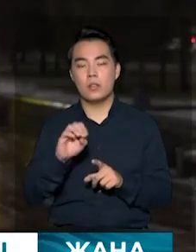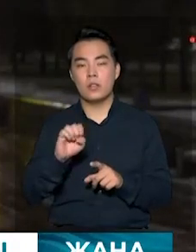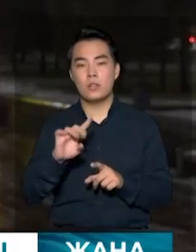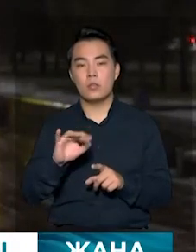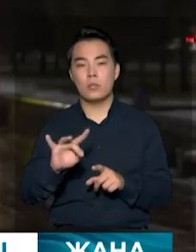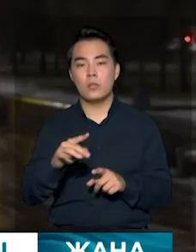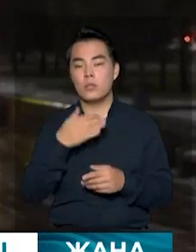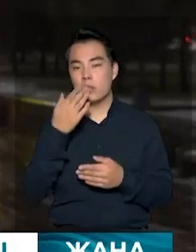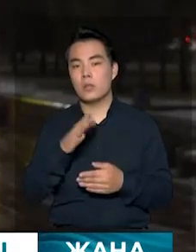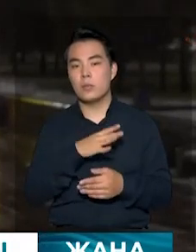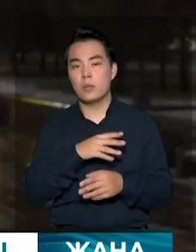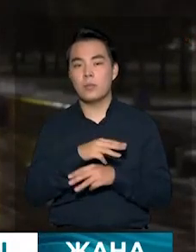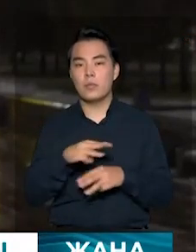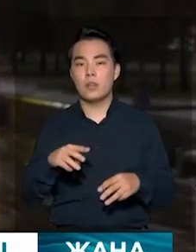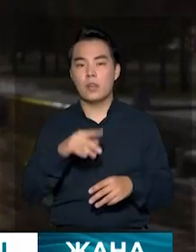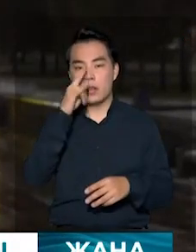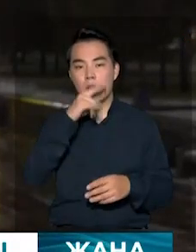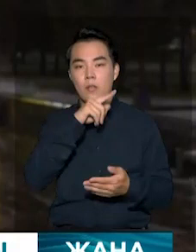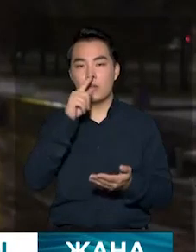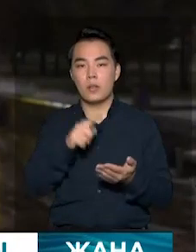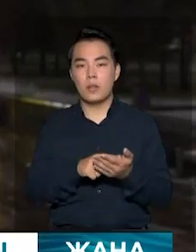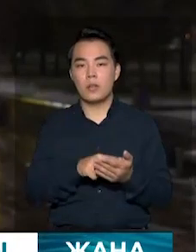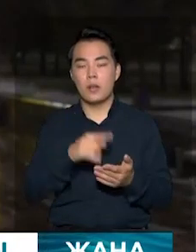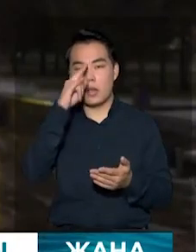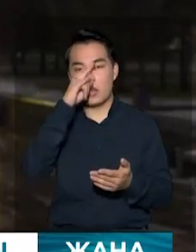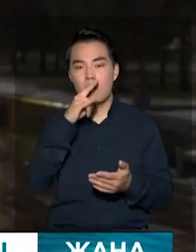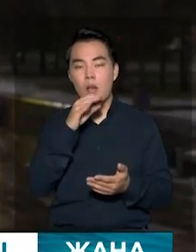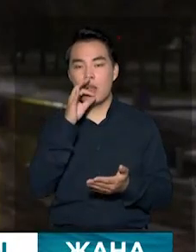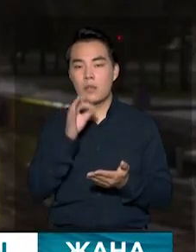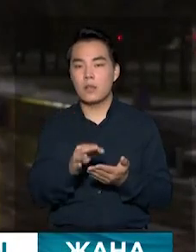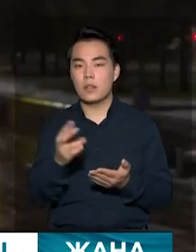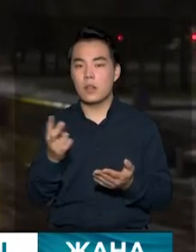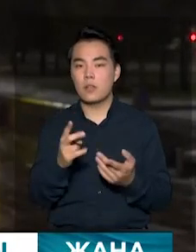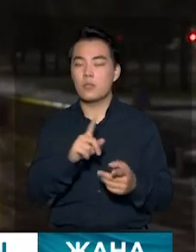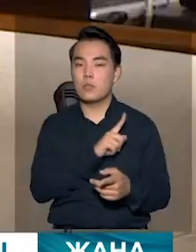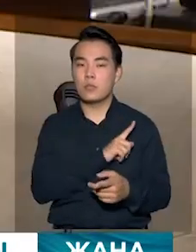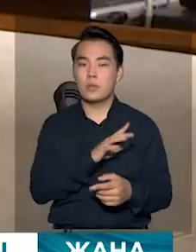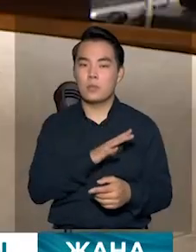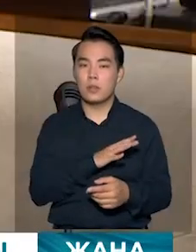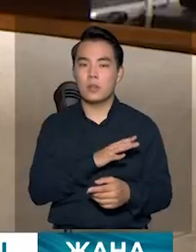экономика министрлігінен қазақша сұраққа қазақша жауап күткен еді.